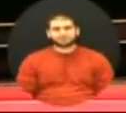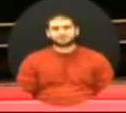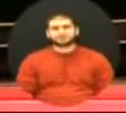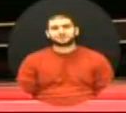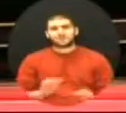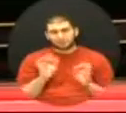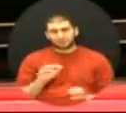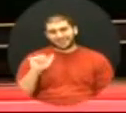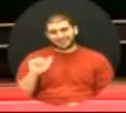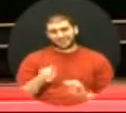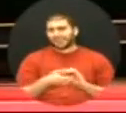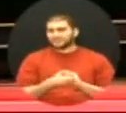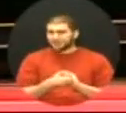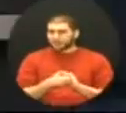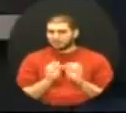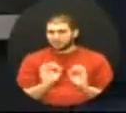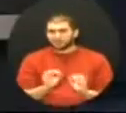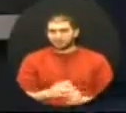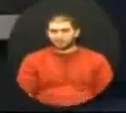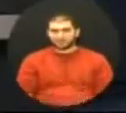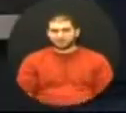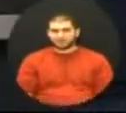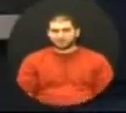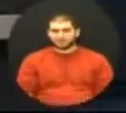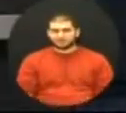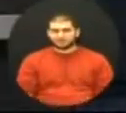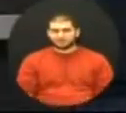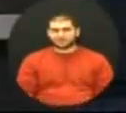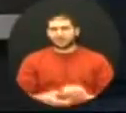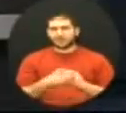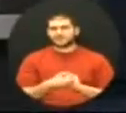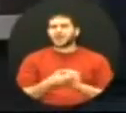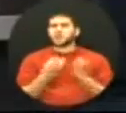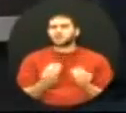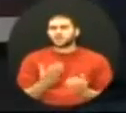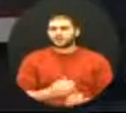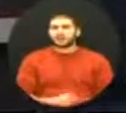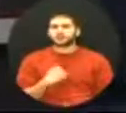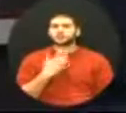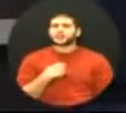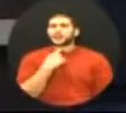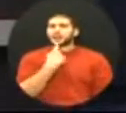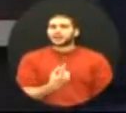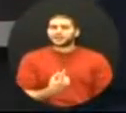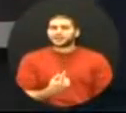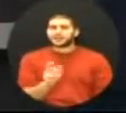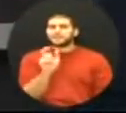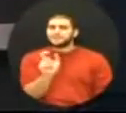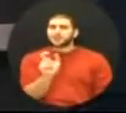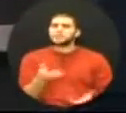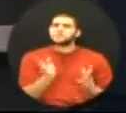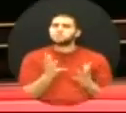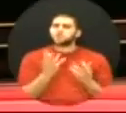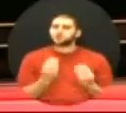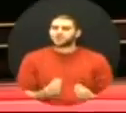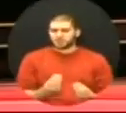ובאמת הילד היא חברה. היא חברה, וחברה טובה. אבל אני רוצה לומר מילה מאוד מאוד